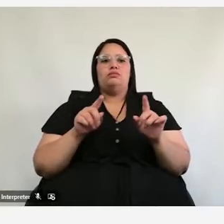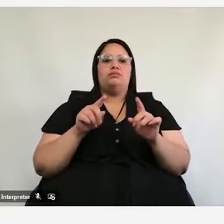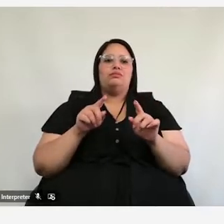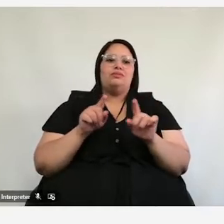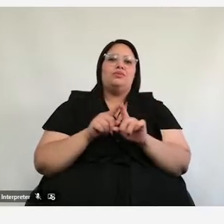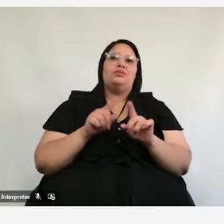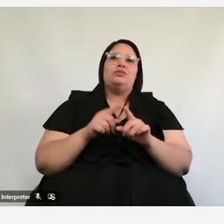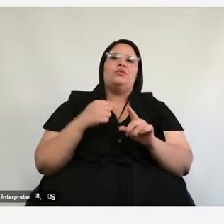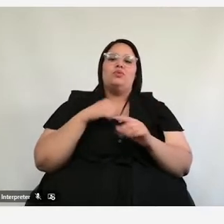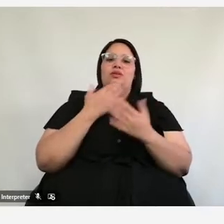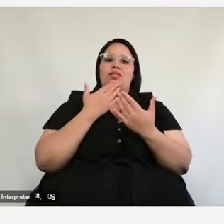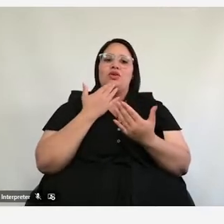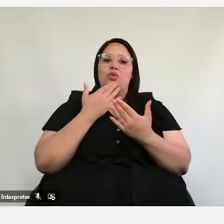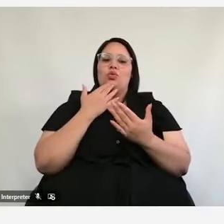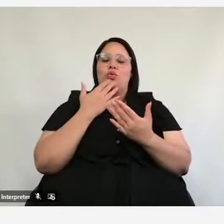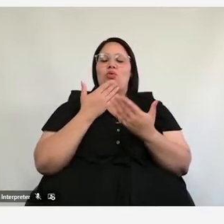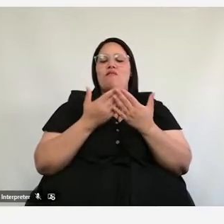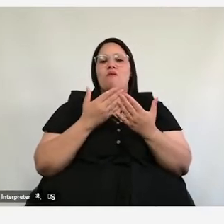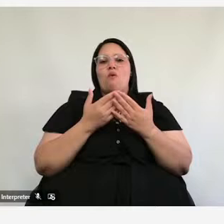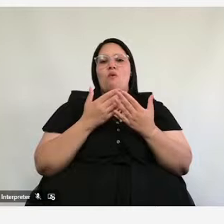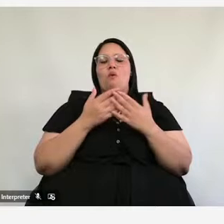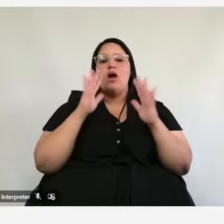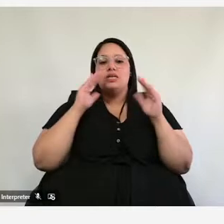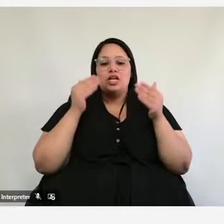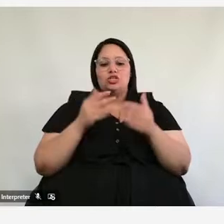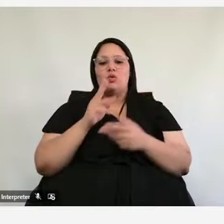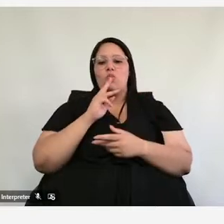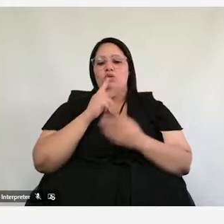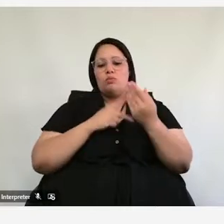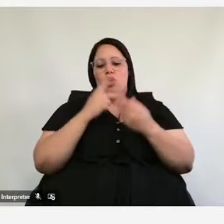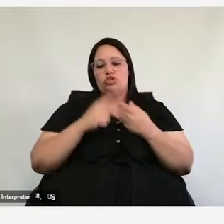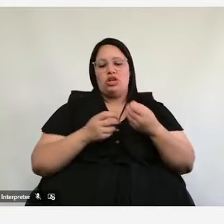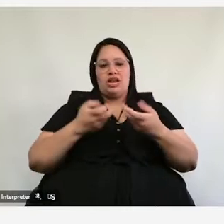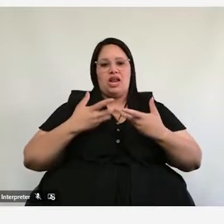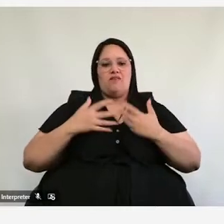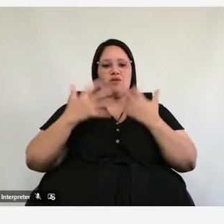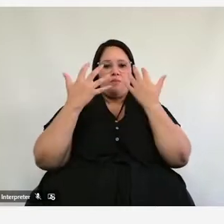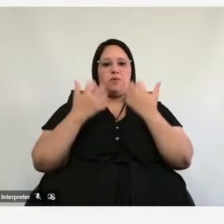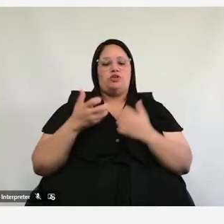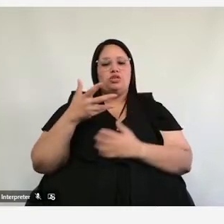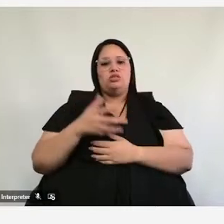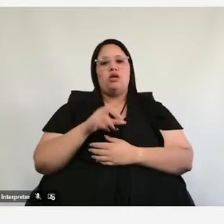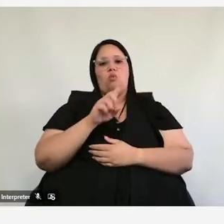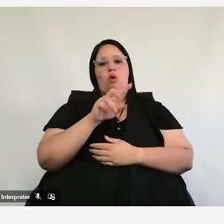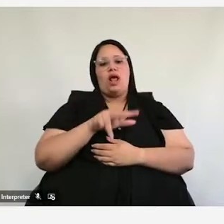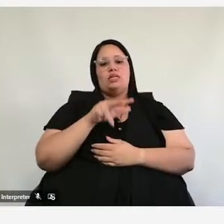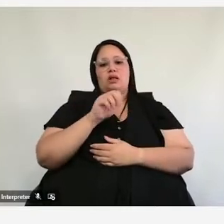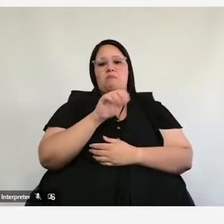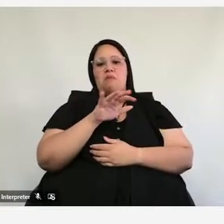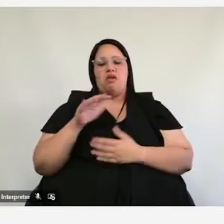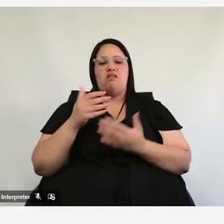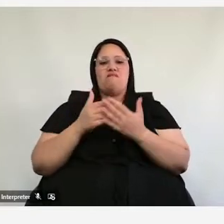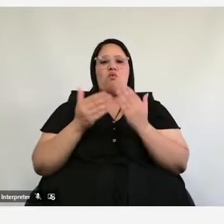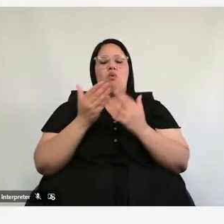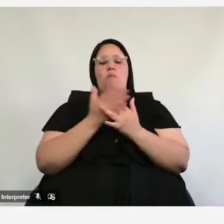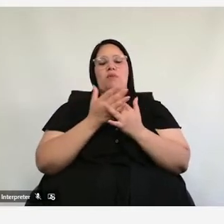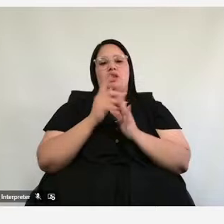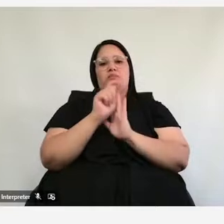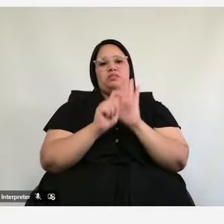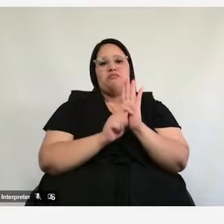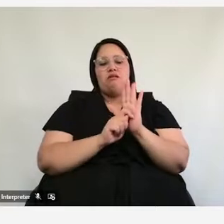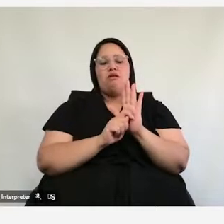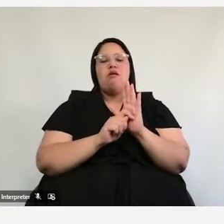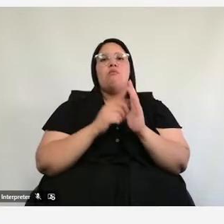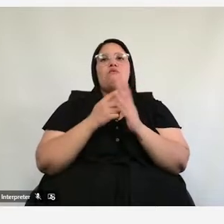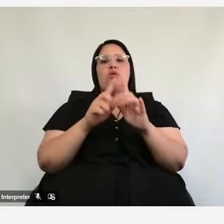Ek is dankbaar vir die aandag wat waterprojekte in hierdie begroting geniet. 118 miljoen oor die mediumtermyn vir die